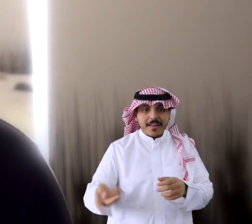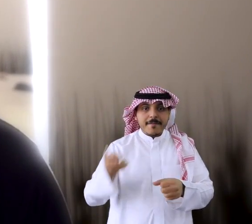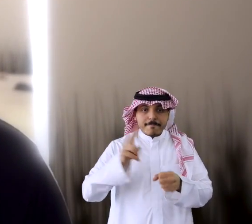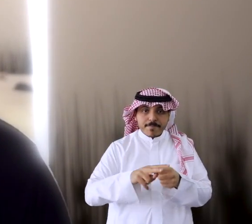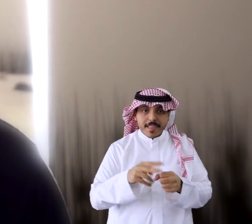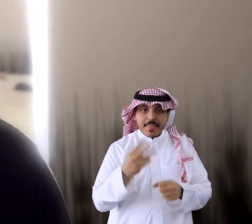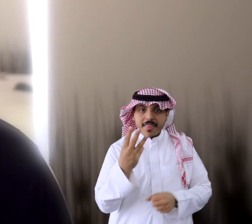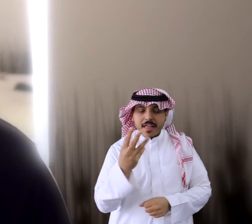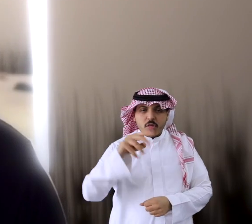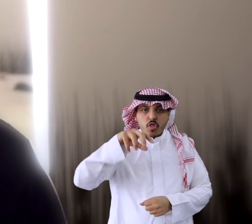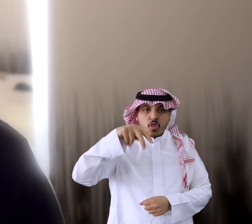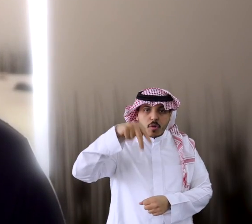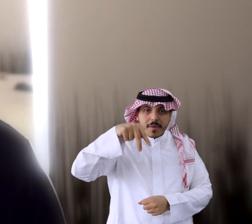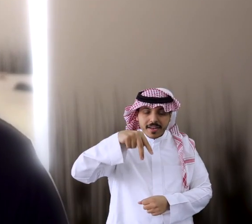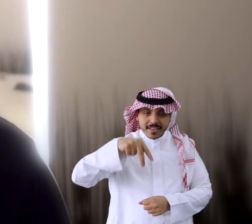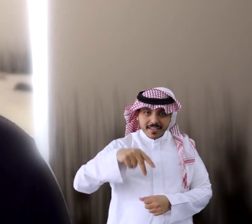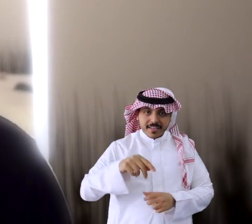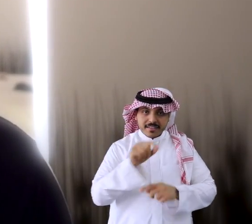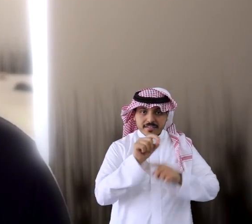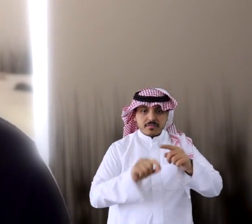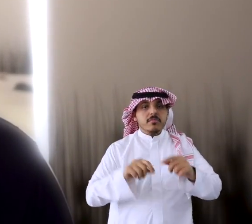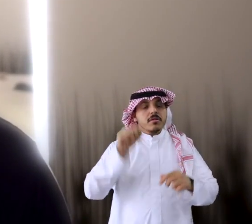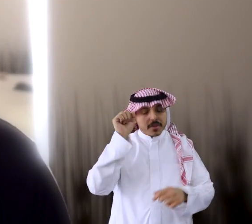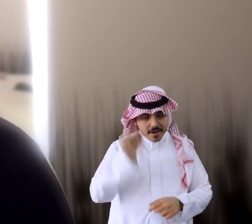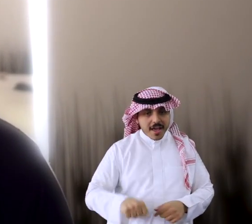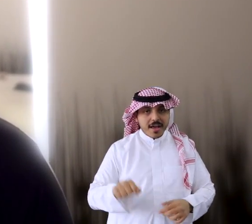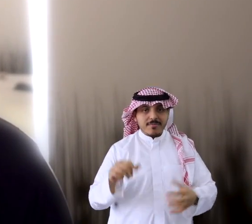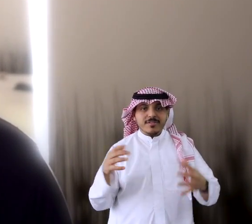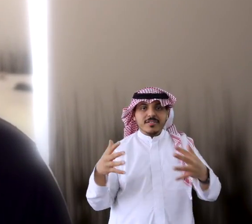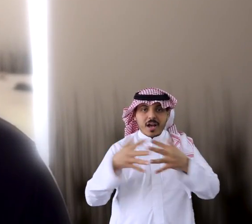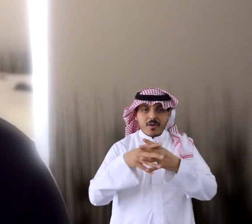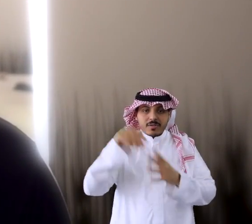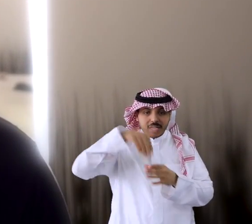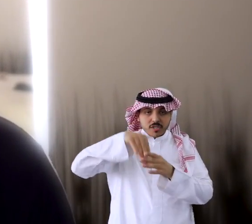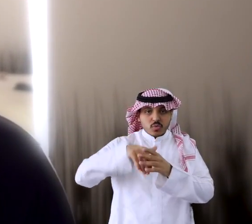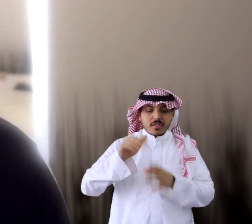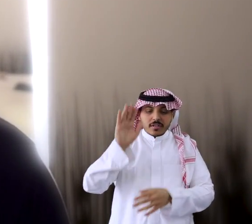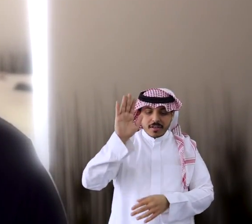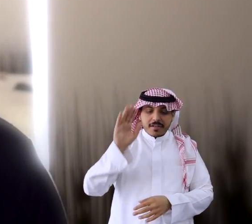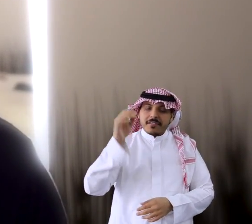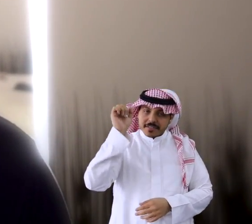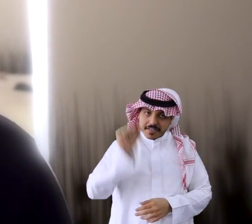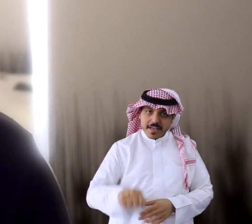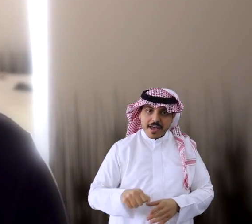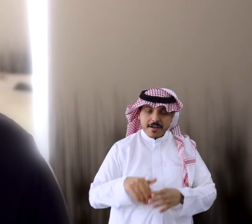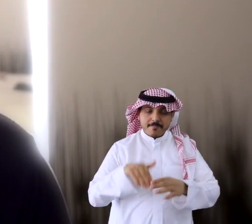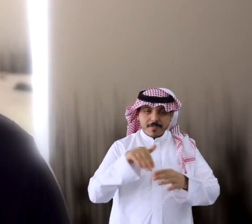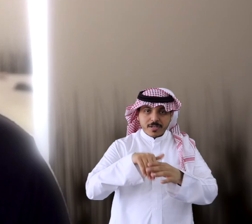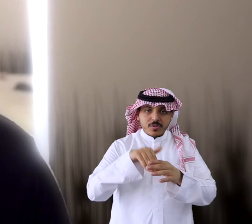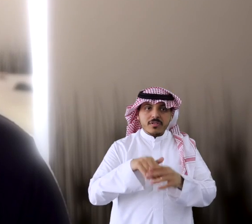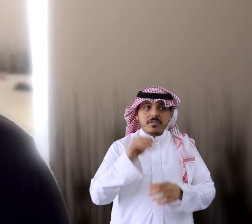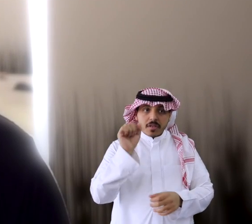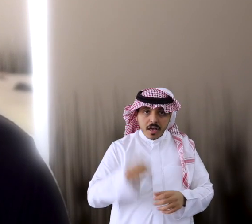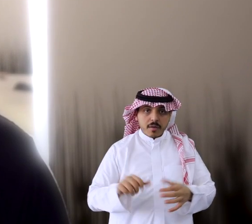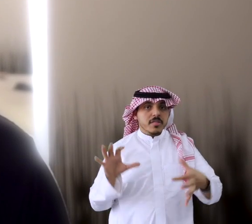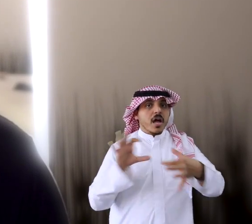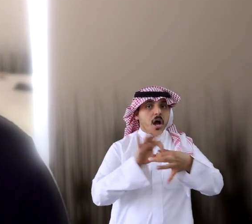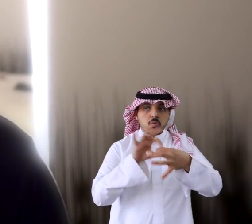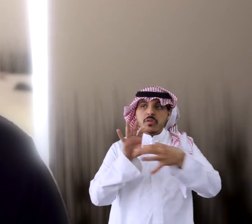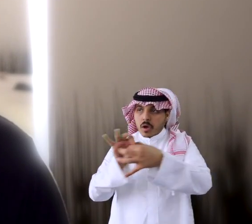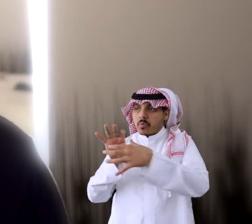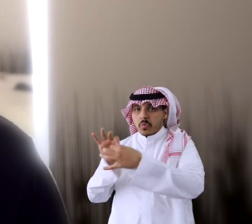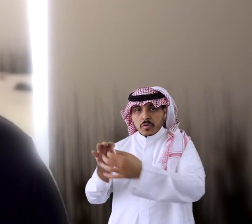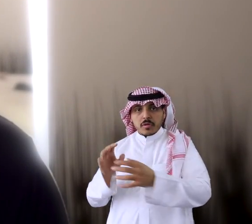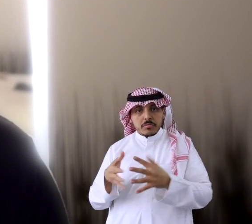حوالي 83 85 بالأصح في المية منكم قال نعم نرى هذا الشيء، 14% قالوا لا. الفكرة أنه نعم